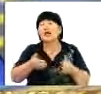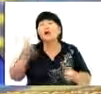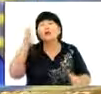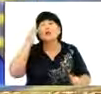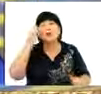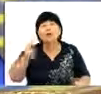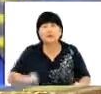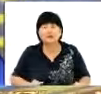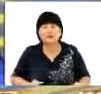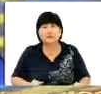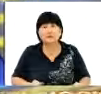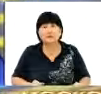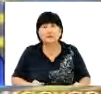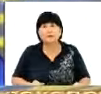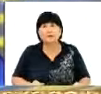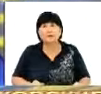конкурентоспособности.